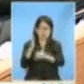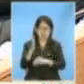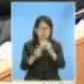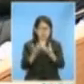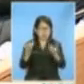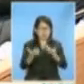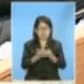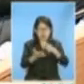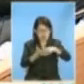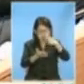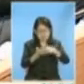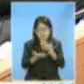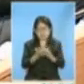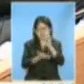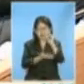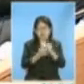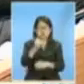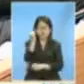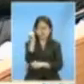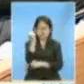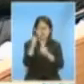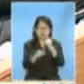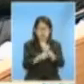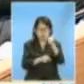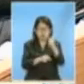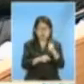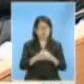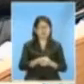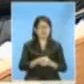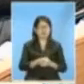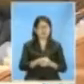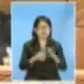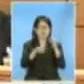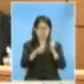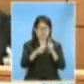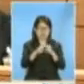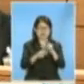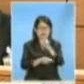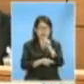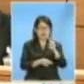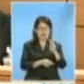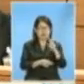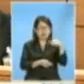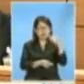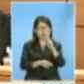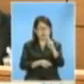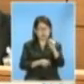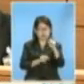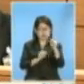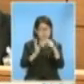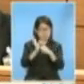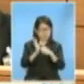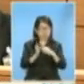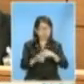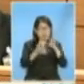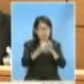าวแกงจาน40บาทคนจนจะอยู่ไหวหรือครับนี่คือท่านรสนาซึ่งเป็นสว.ที่มา